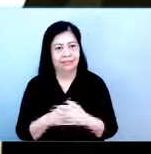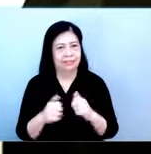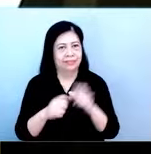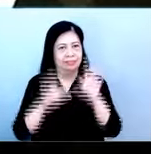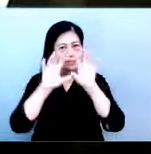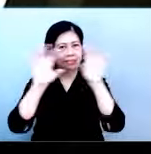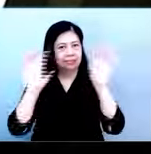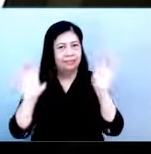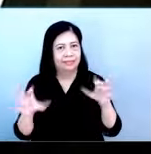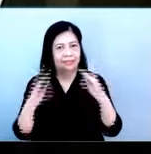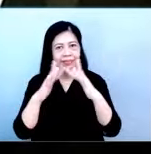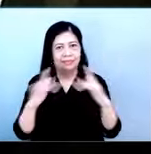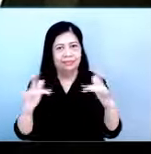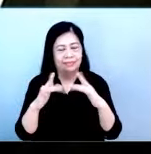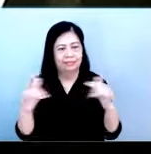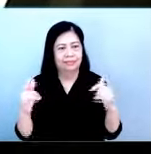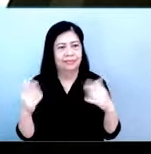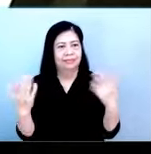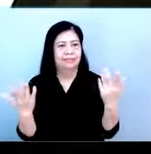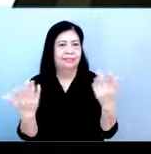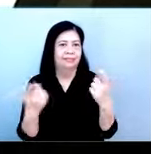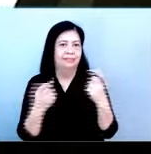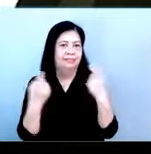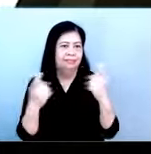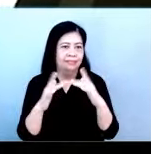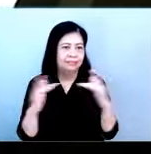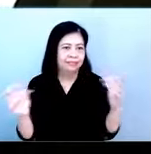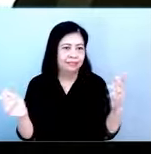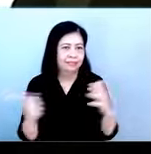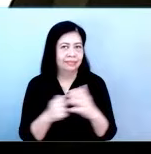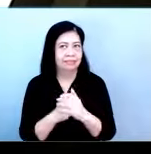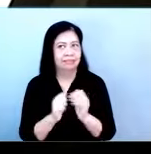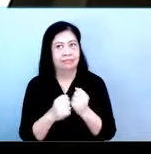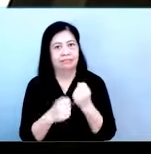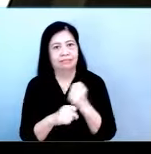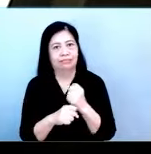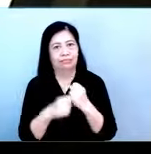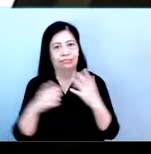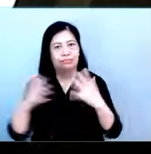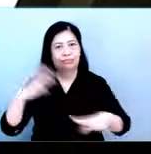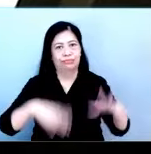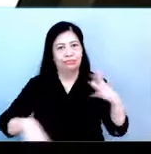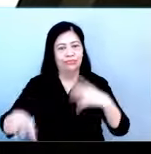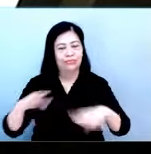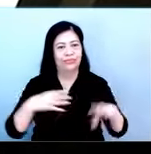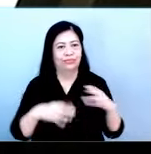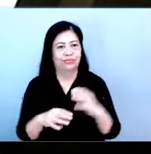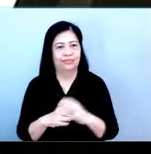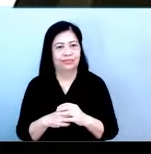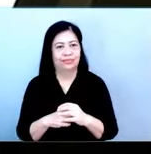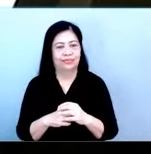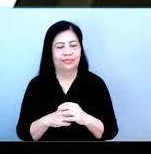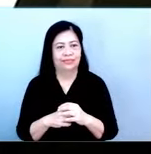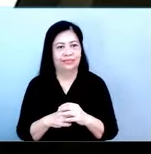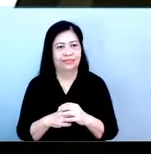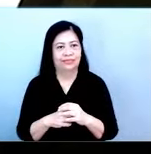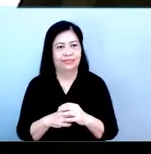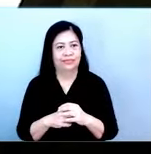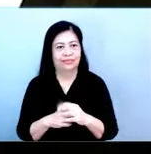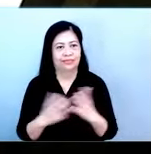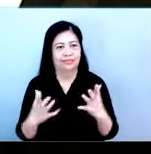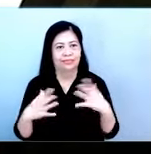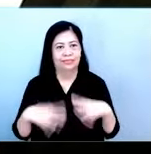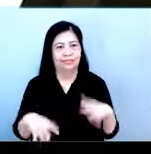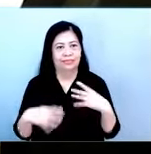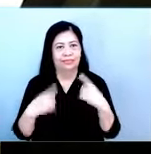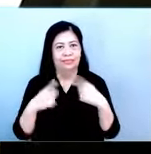our fiestas, our festivals, you know, how we make our national costumes, yung mga costumes for